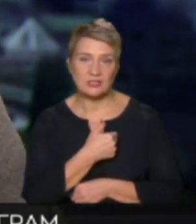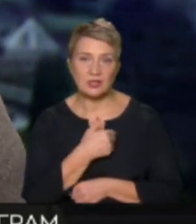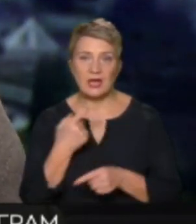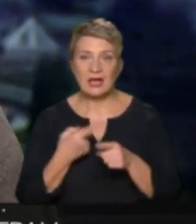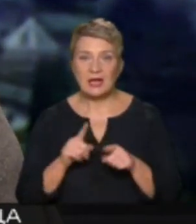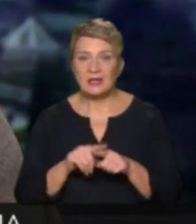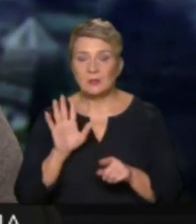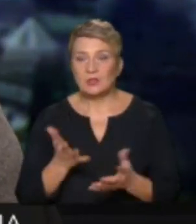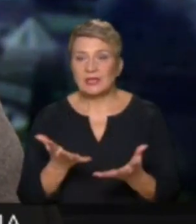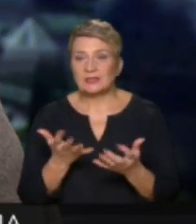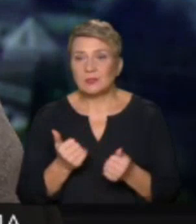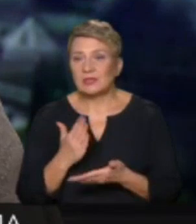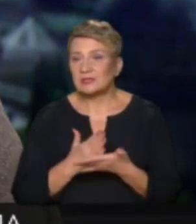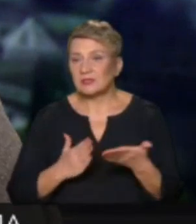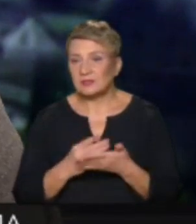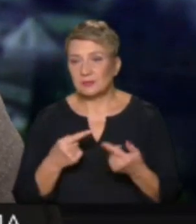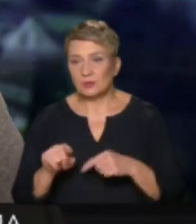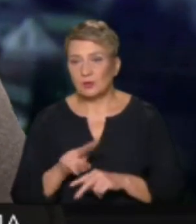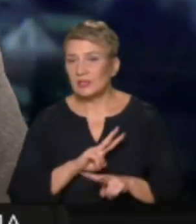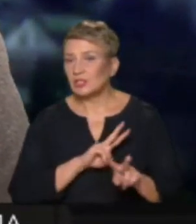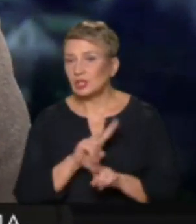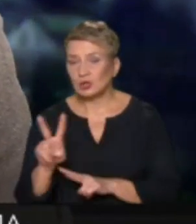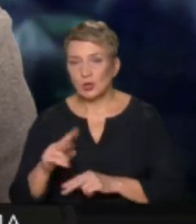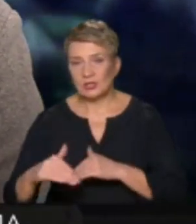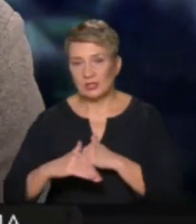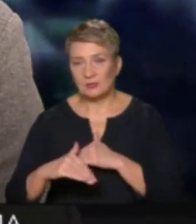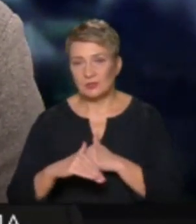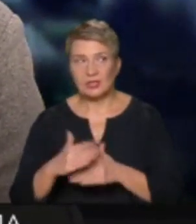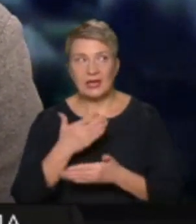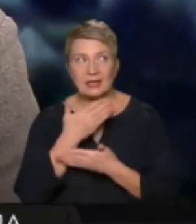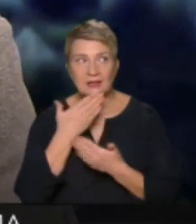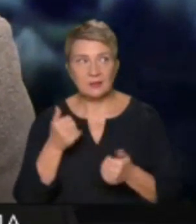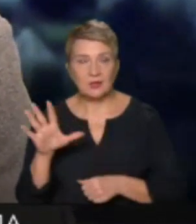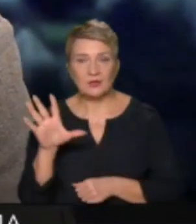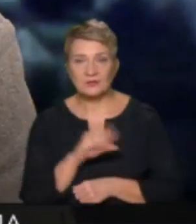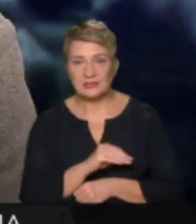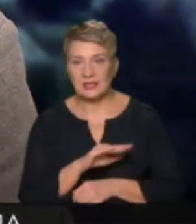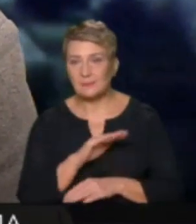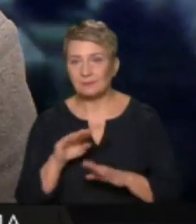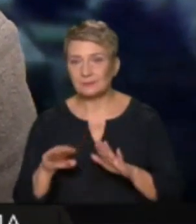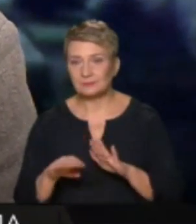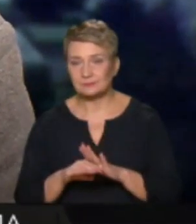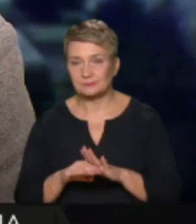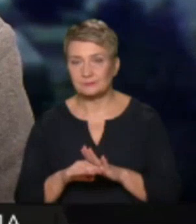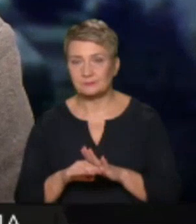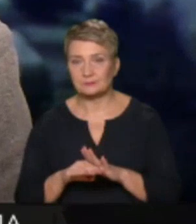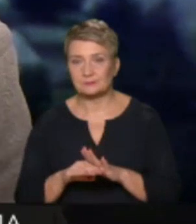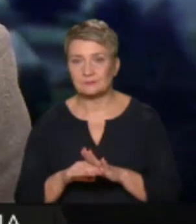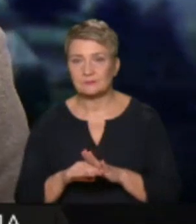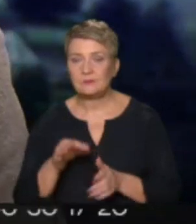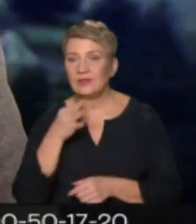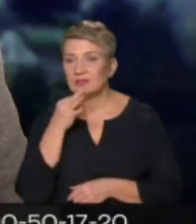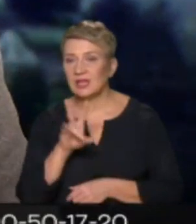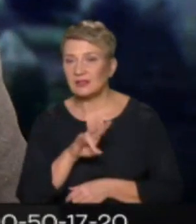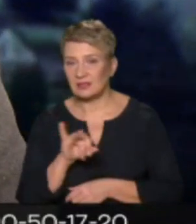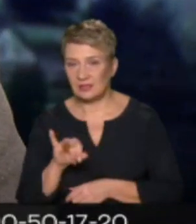буде сприйнято неправильно, ніхто не допоможе. Ми не маємо всіх під одну там, да, лінію, да, і сказати, що ні.